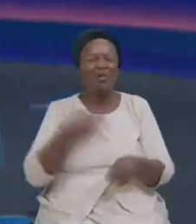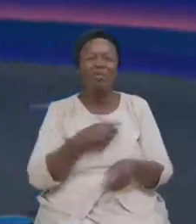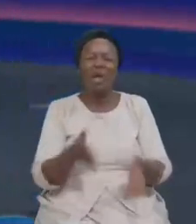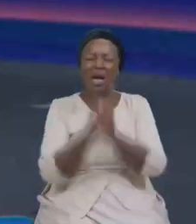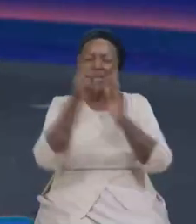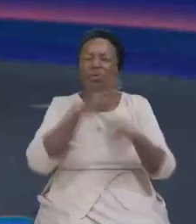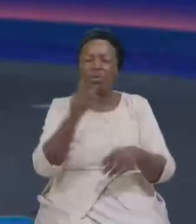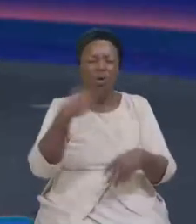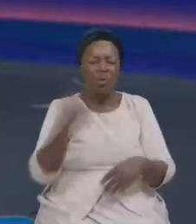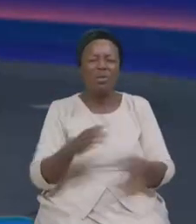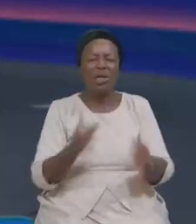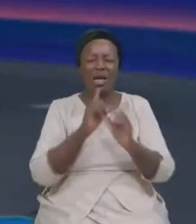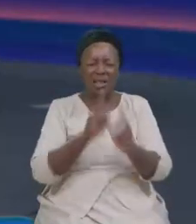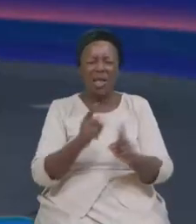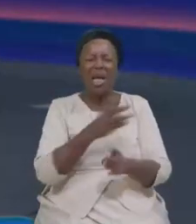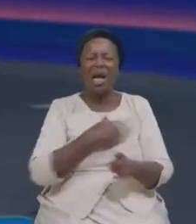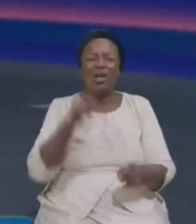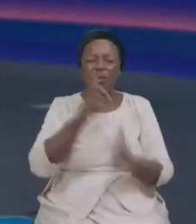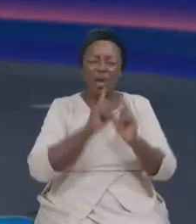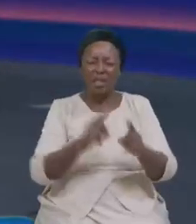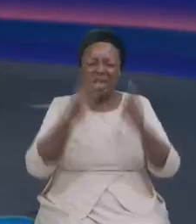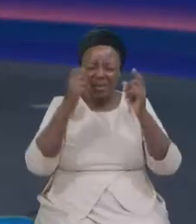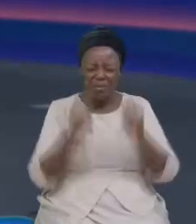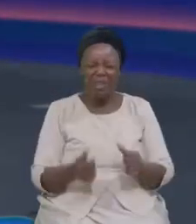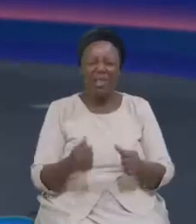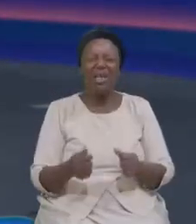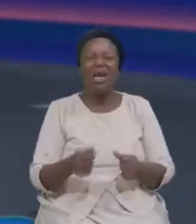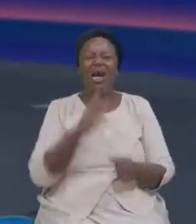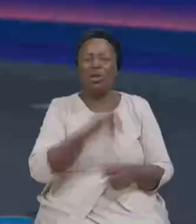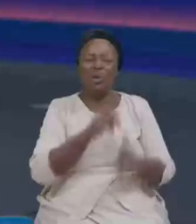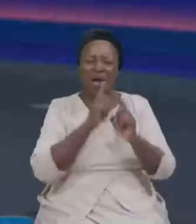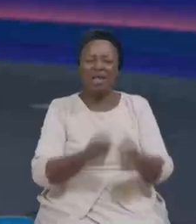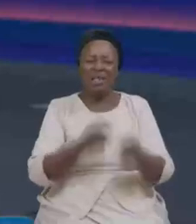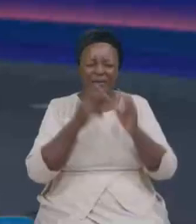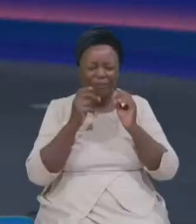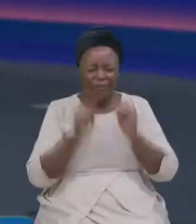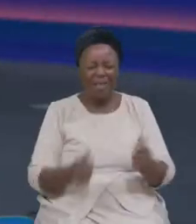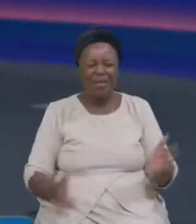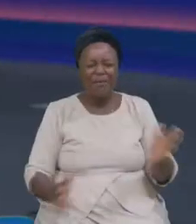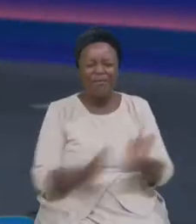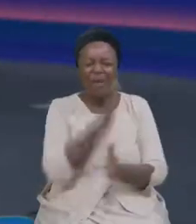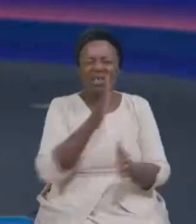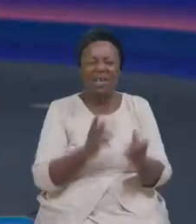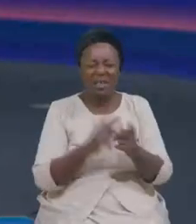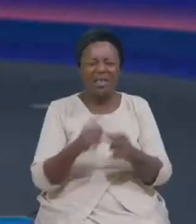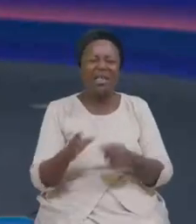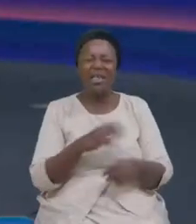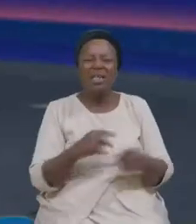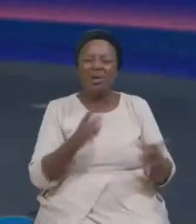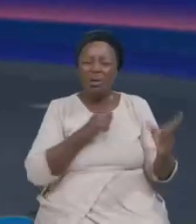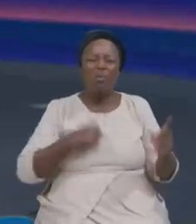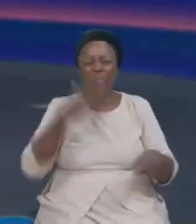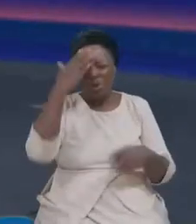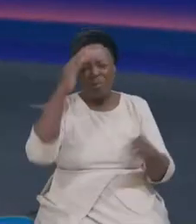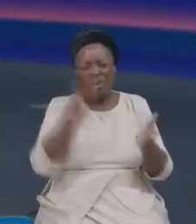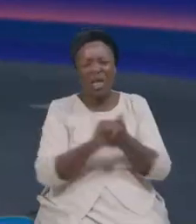tu exauces immédiatement. Tu exauces rapidement. Tu exauces avec confiance. Et nous savons que